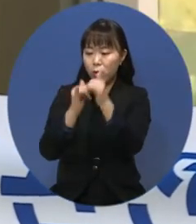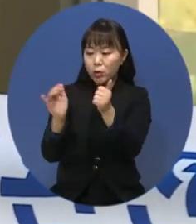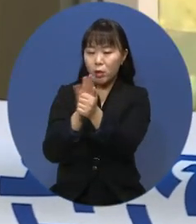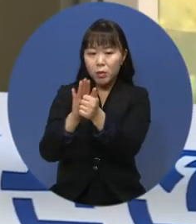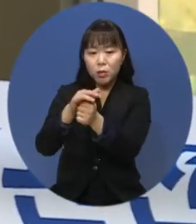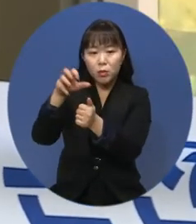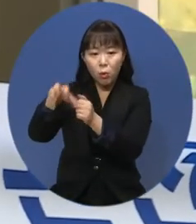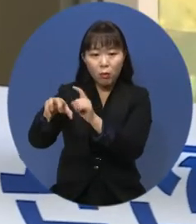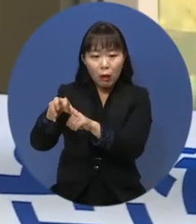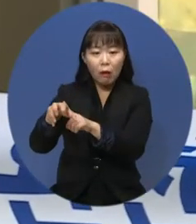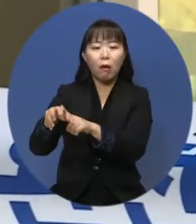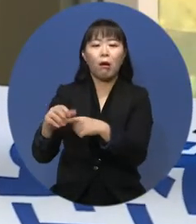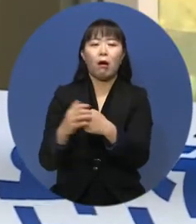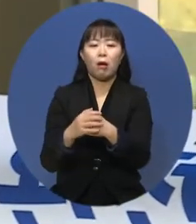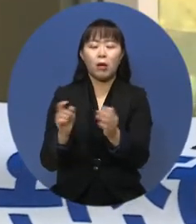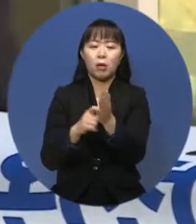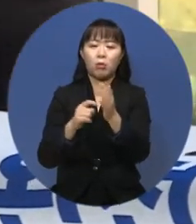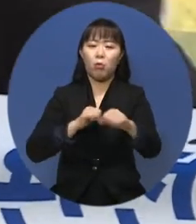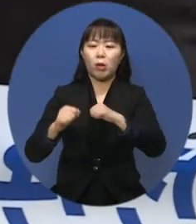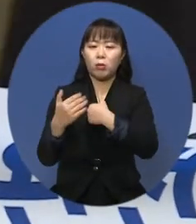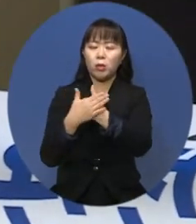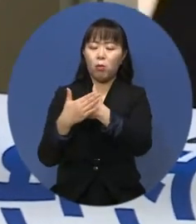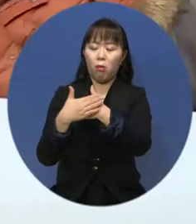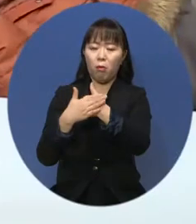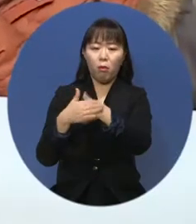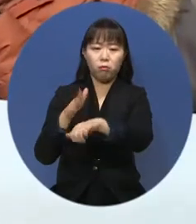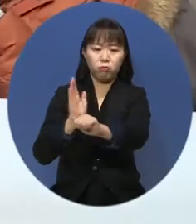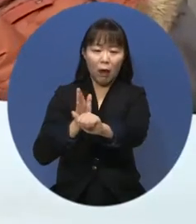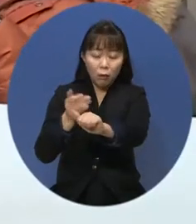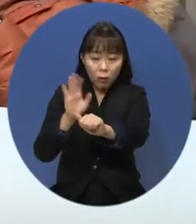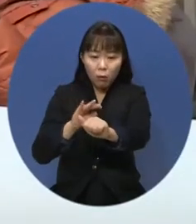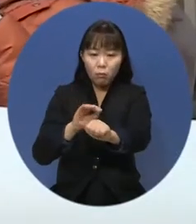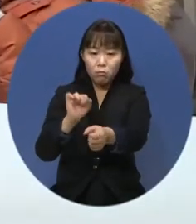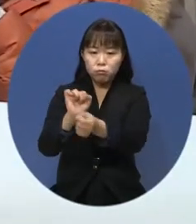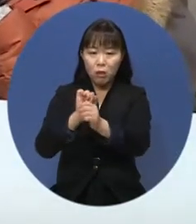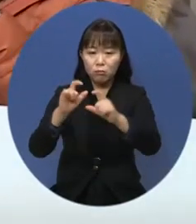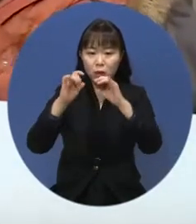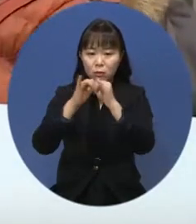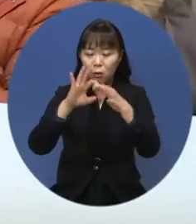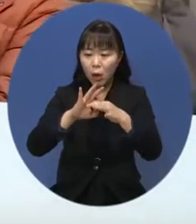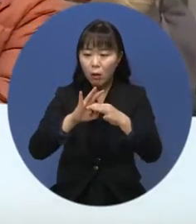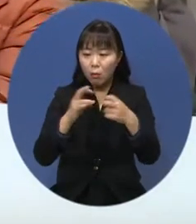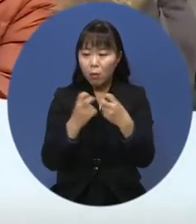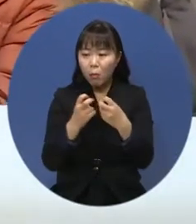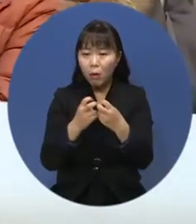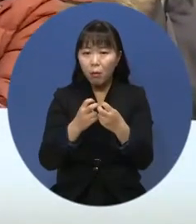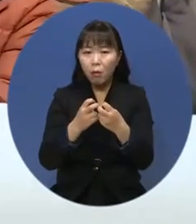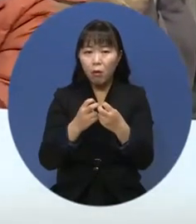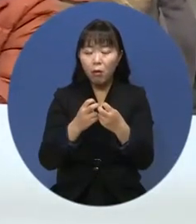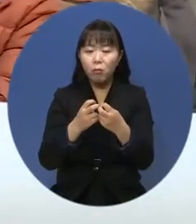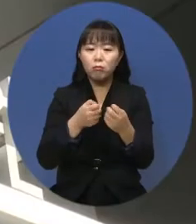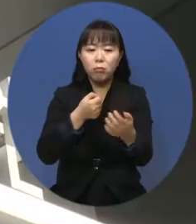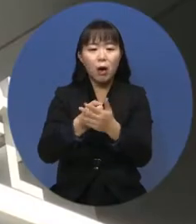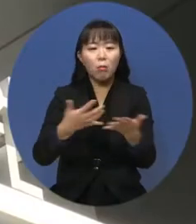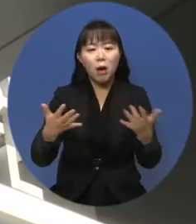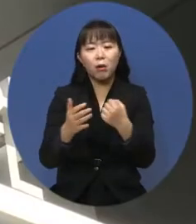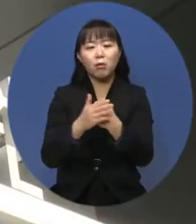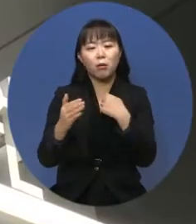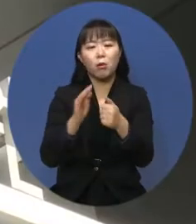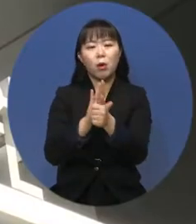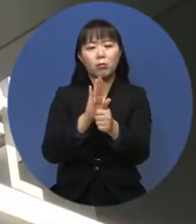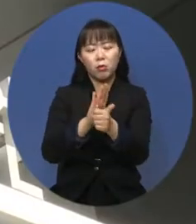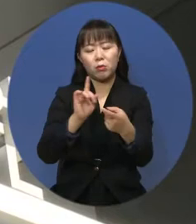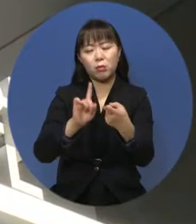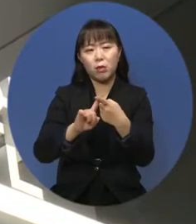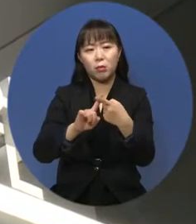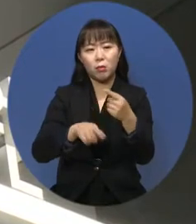원의 긴급 활동 지원을 요청했는데 확진 장이 된 기침에 없어 활동 주은 대체할 수 없다 는